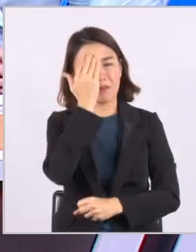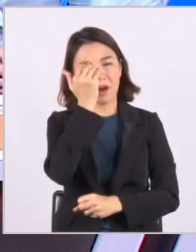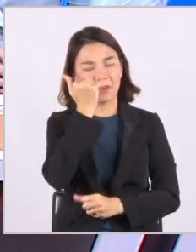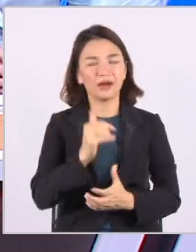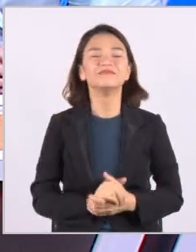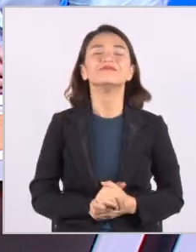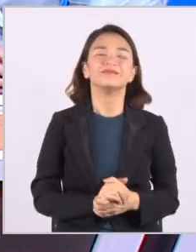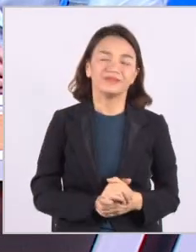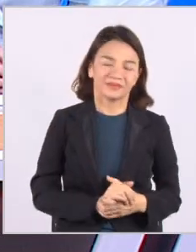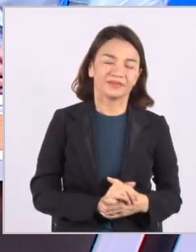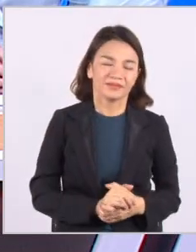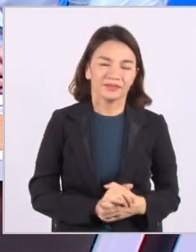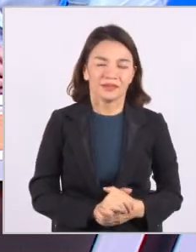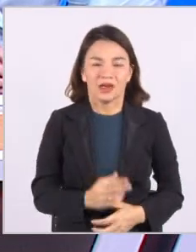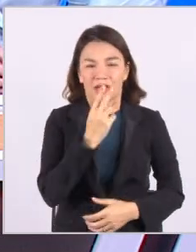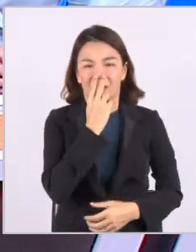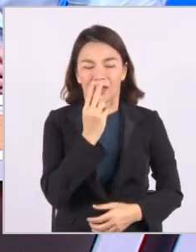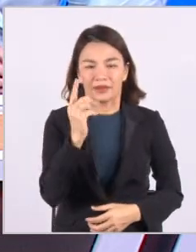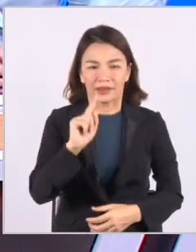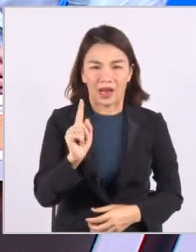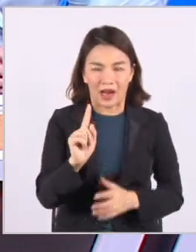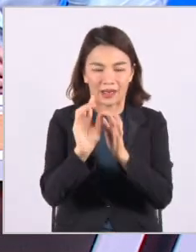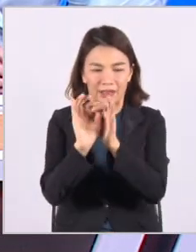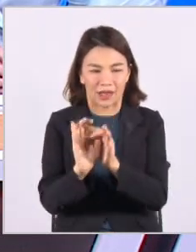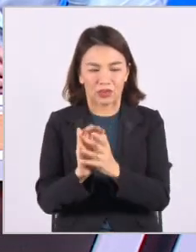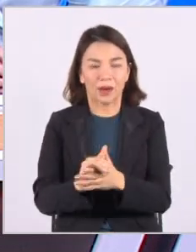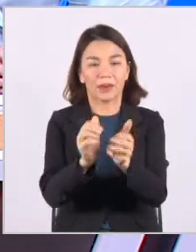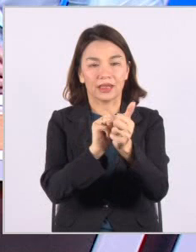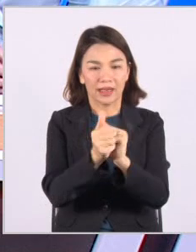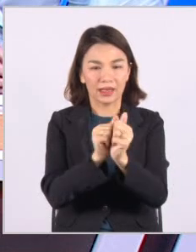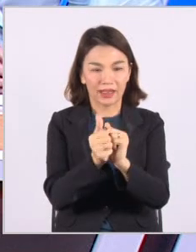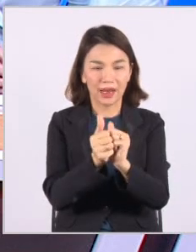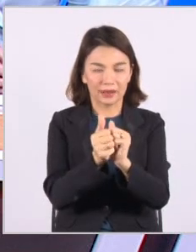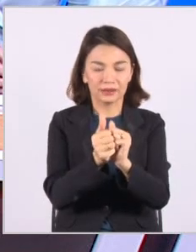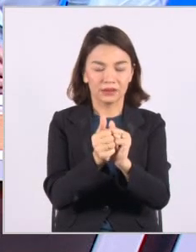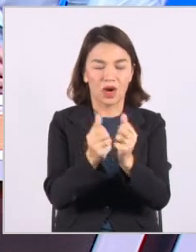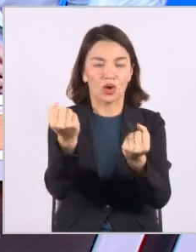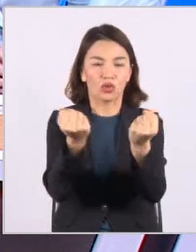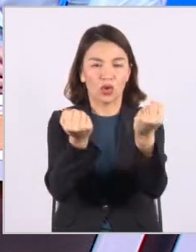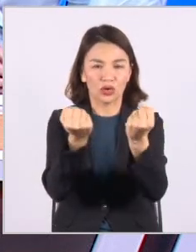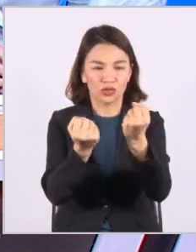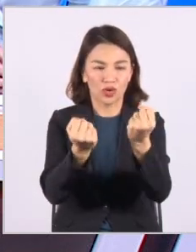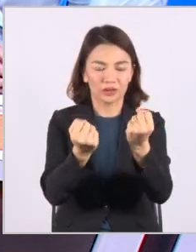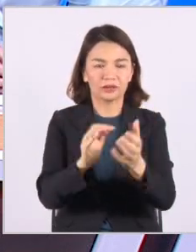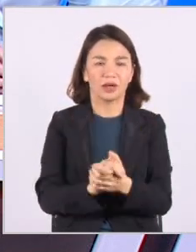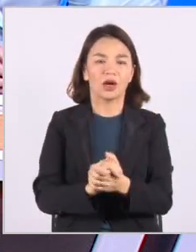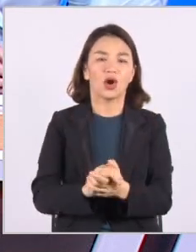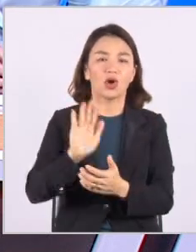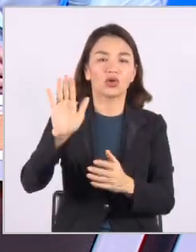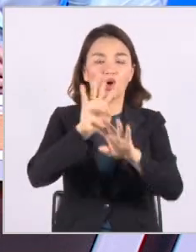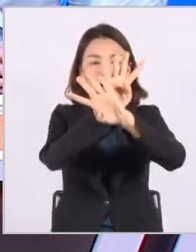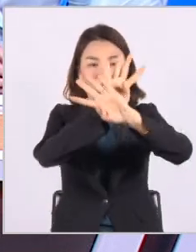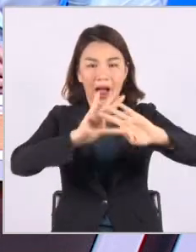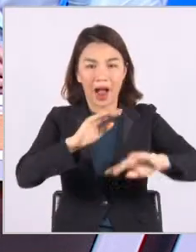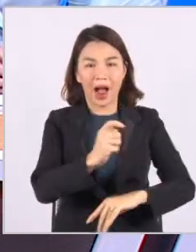คุณผู้ชมผ่านพ้นไปเป็นที่เรียบร้อยแล้วนะคะสำหรับการจัดการแข่งขันรถยนต์ทางเรียบที่ยิ่งใหญ่ที่สุดในระดับอาเซียนรวม9